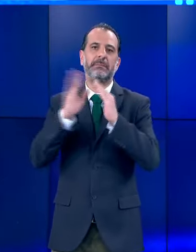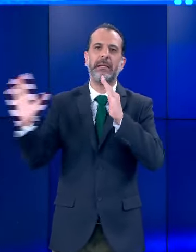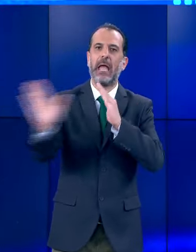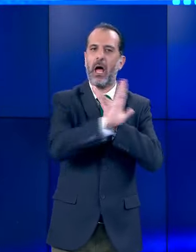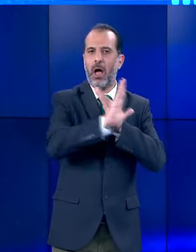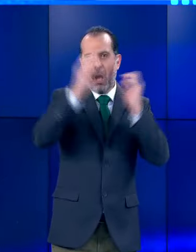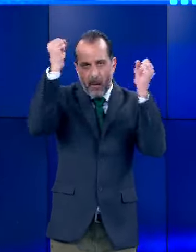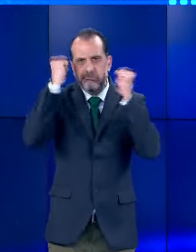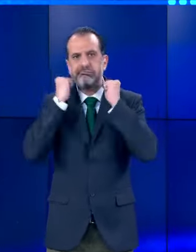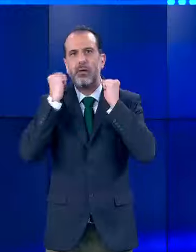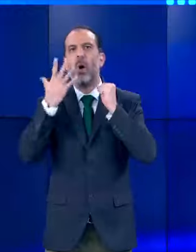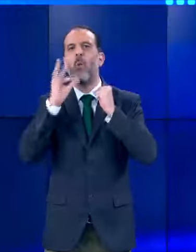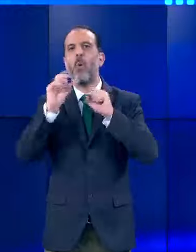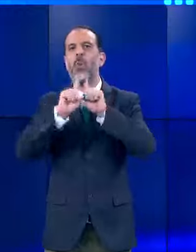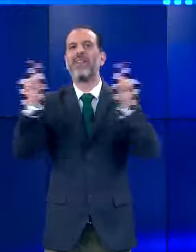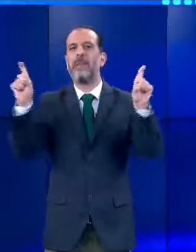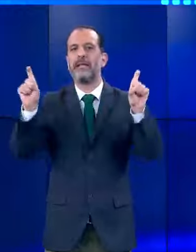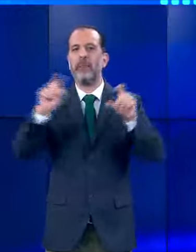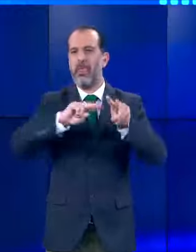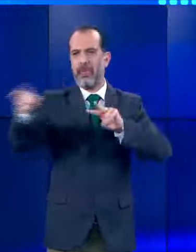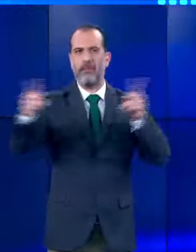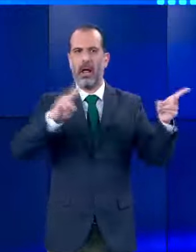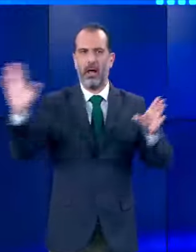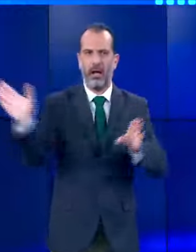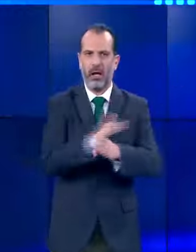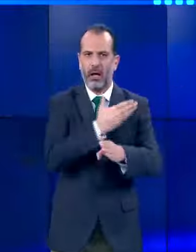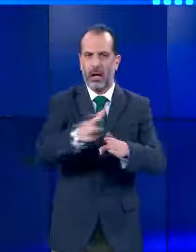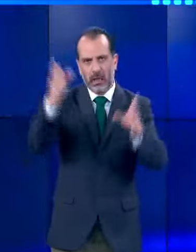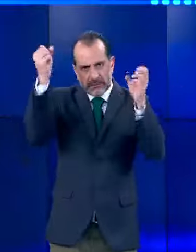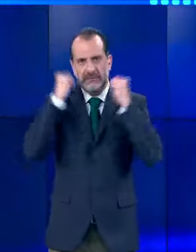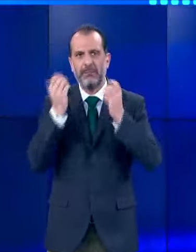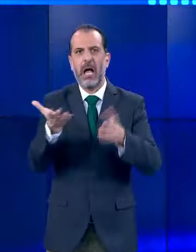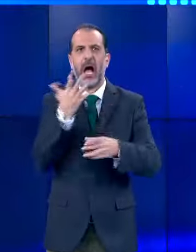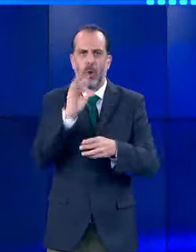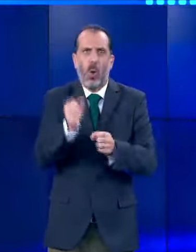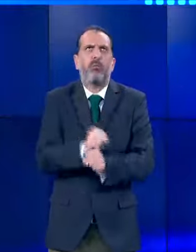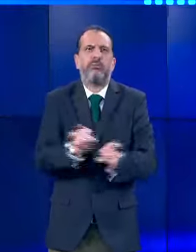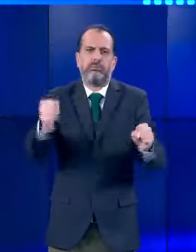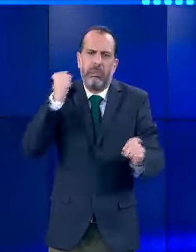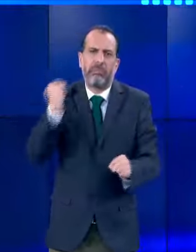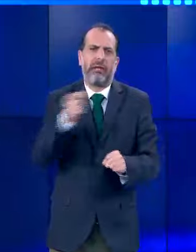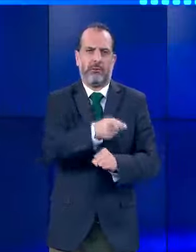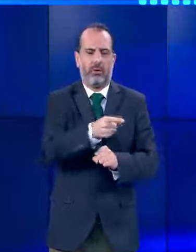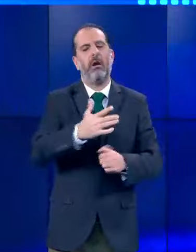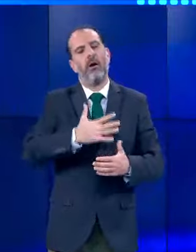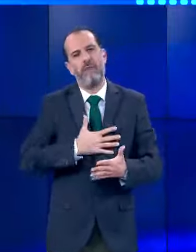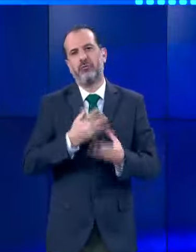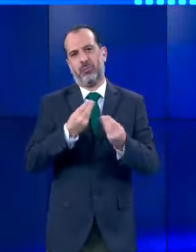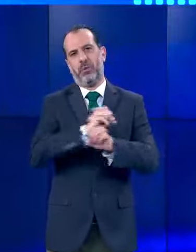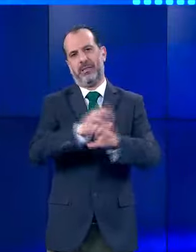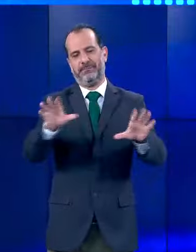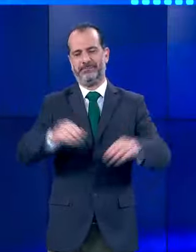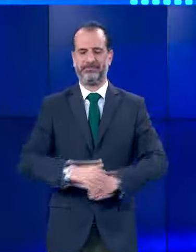που πάρα πολλά διαμερίσματα εξαιτίας του ισχυρότατου εκρηκτικού μηχανισμού έχουν υποστεί ζημιές. Ευχαριστώ πολύ για την ενημέρωση,